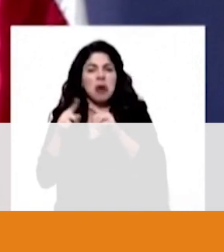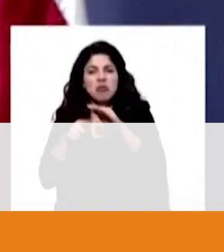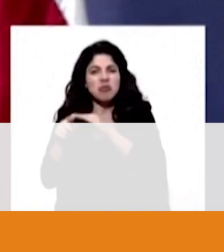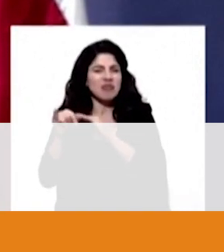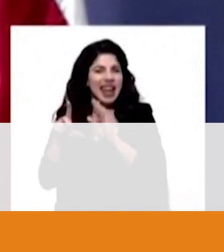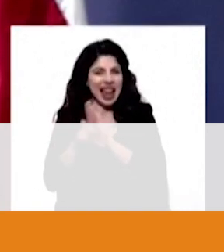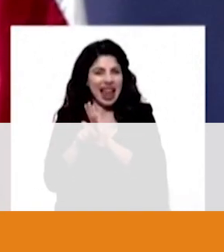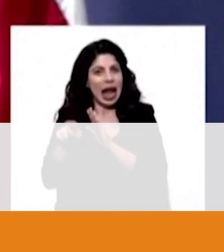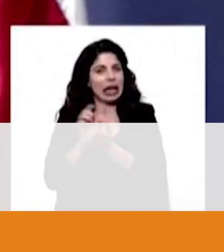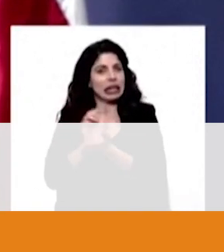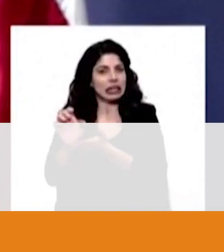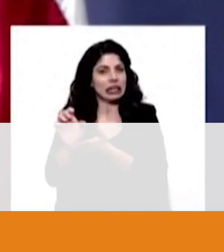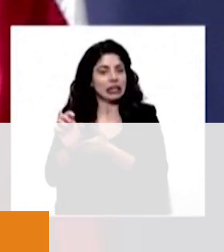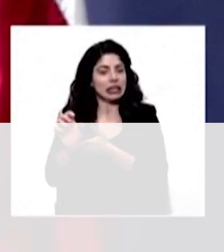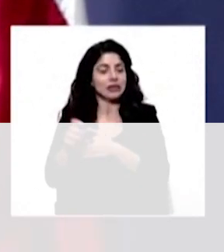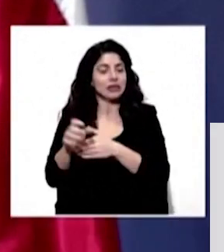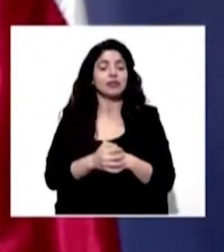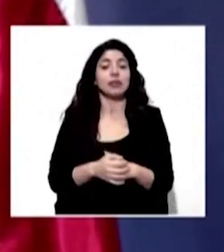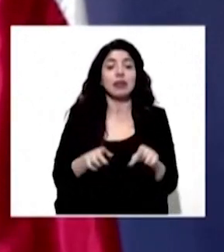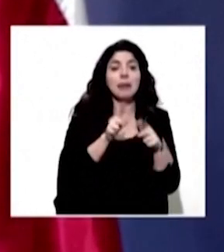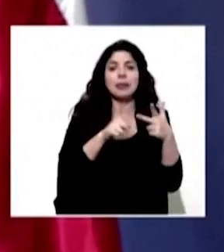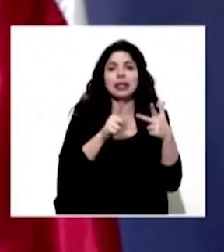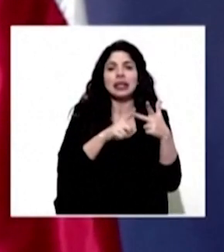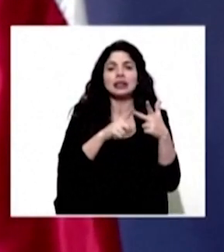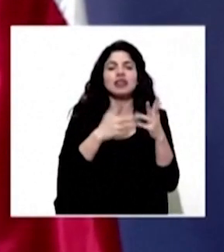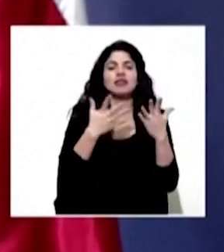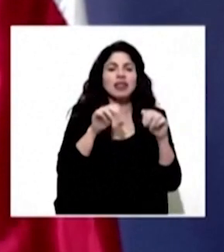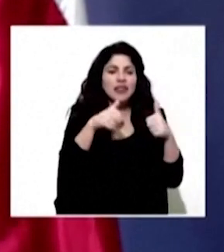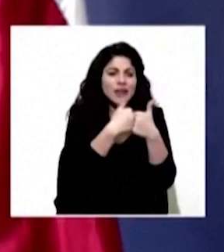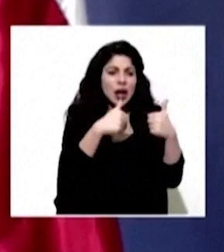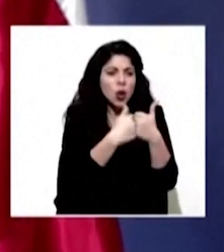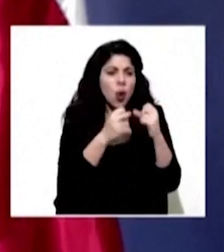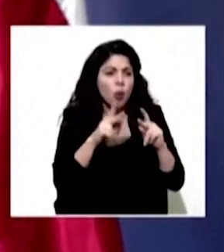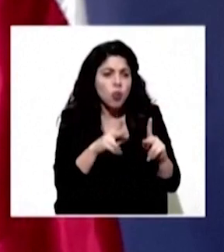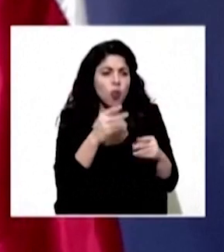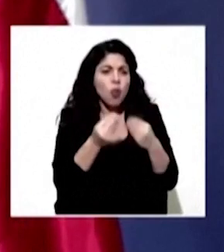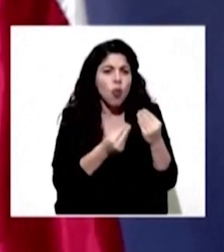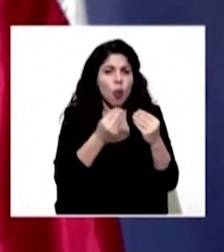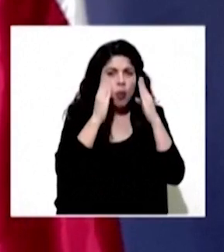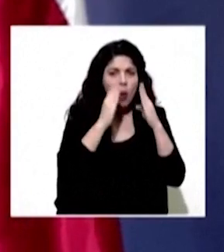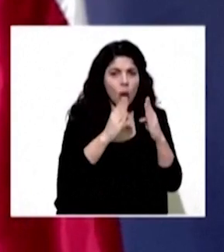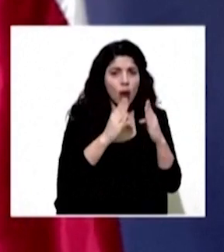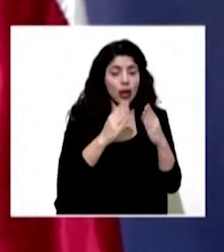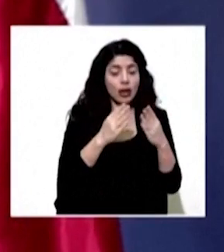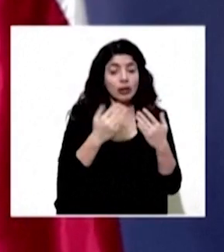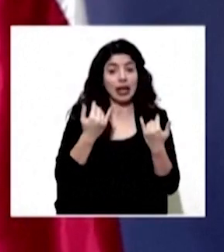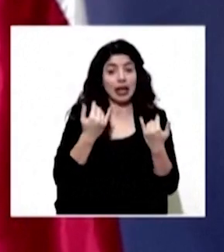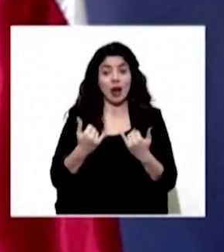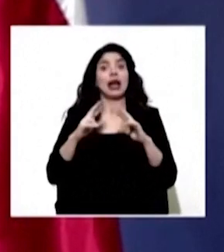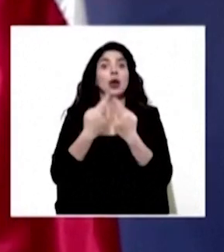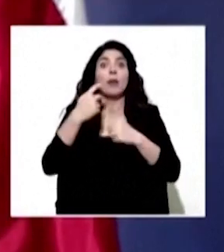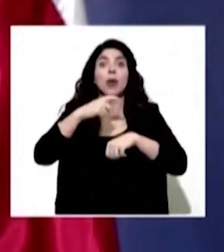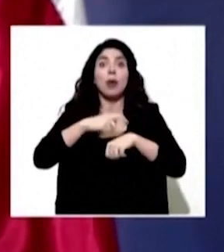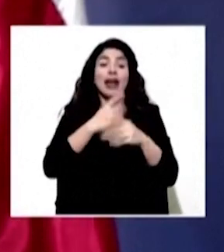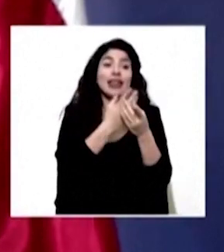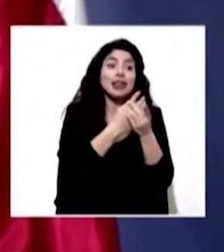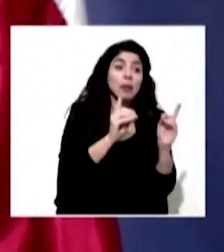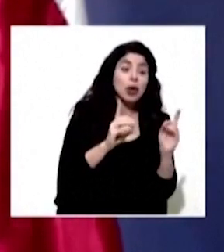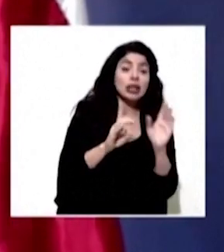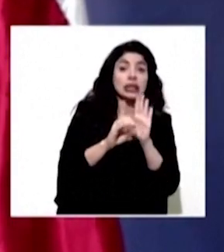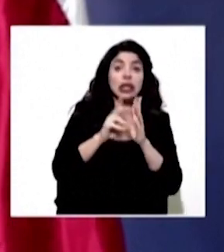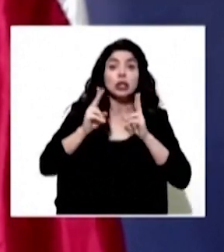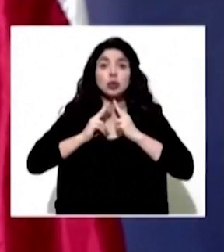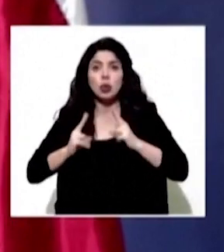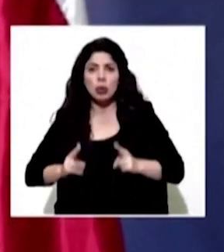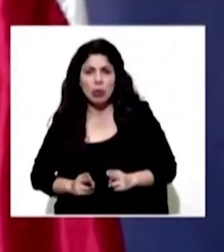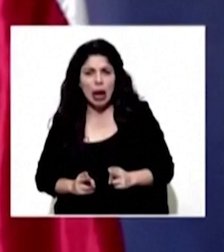и использованием возможностей этого момента. И все же мы встречаемся как раз-таки в тот момент, когда демократия и права человека подрываются во многих частях